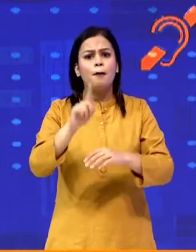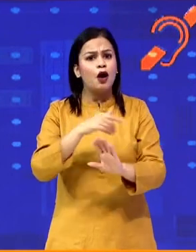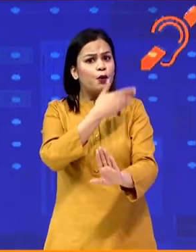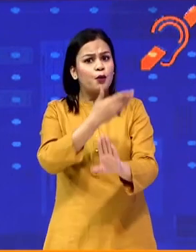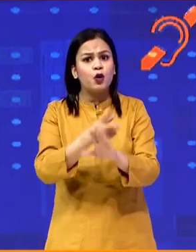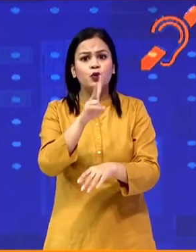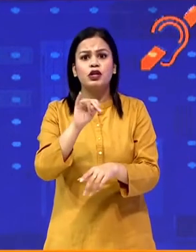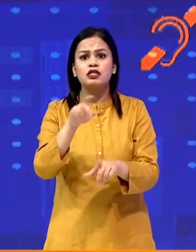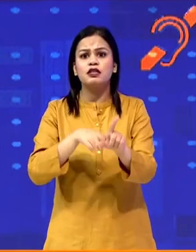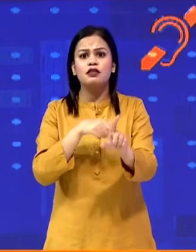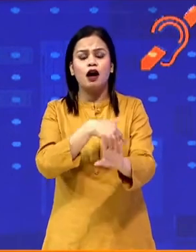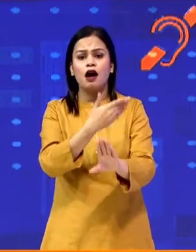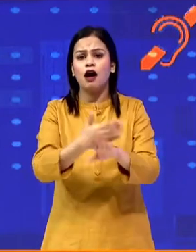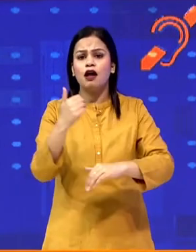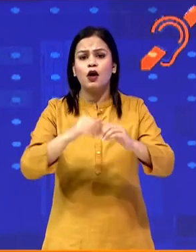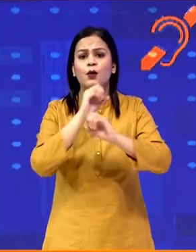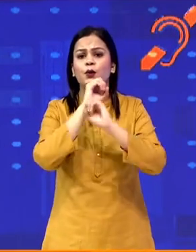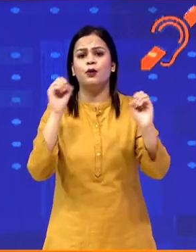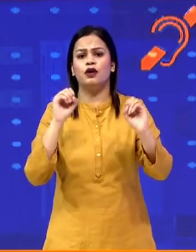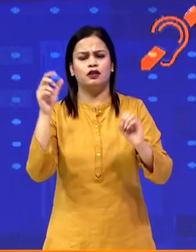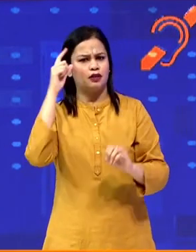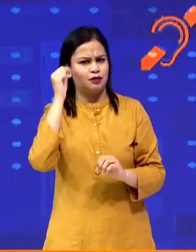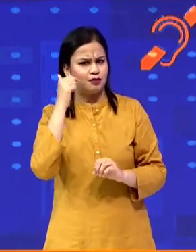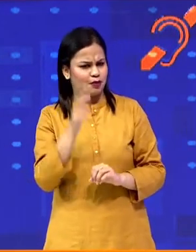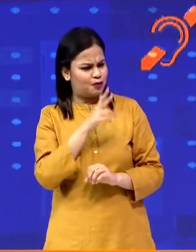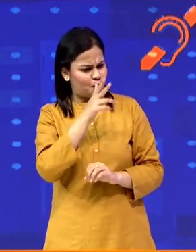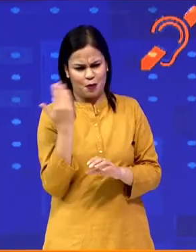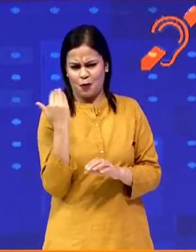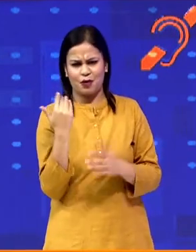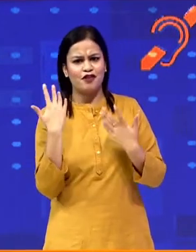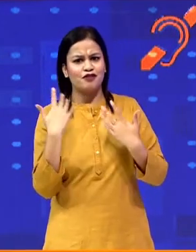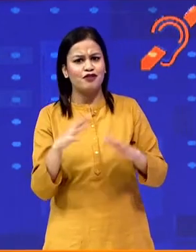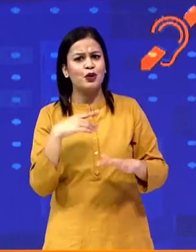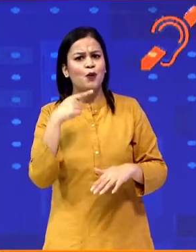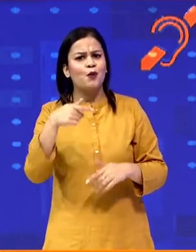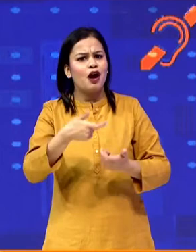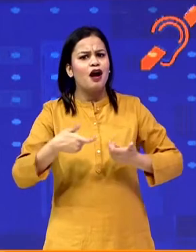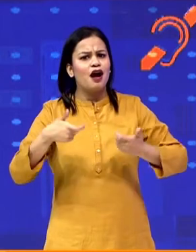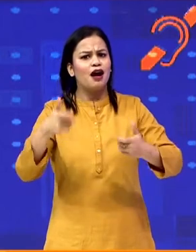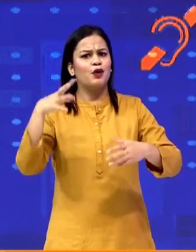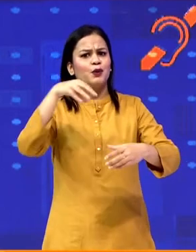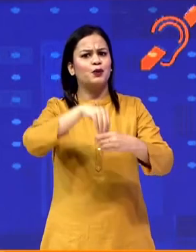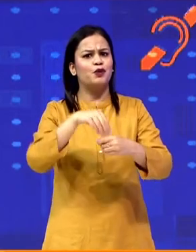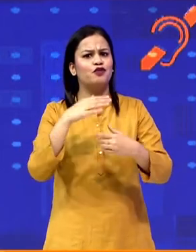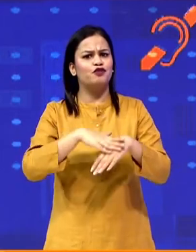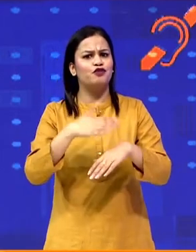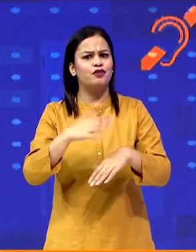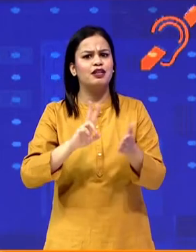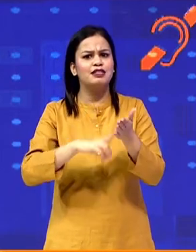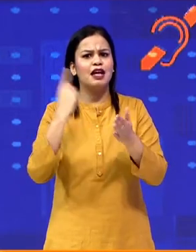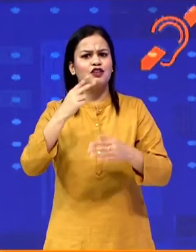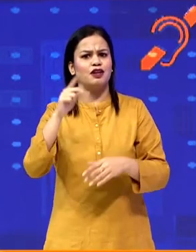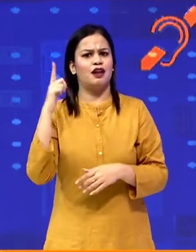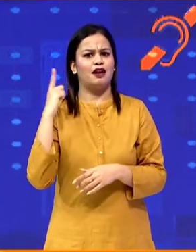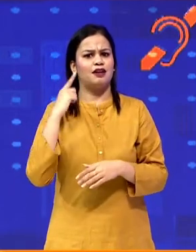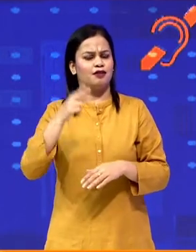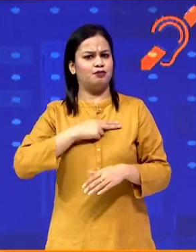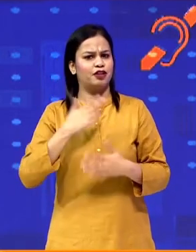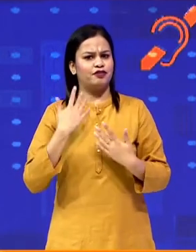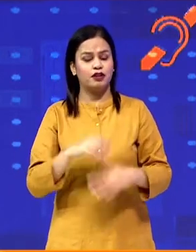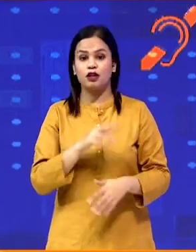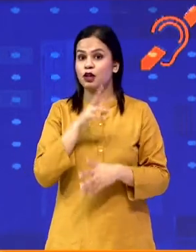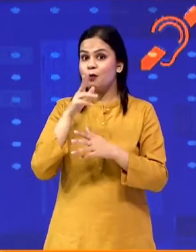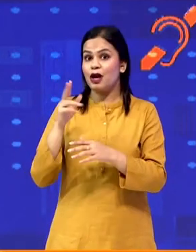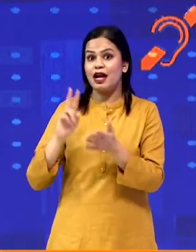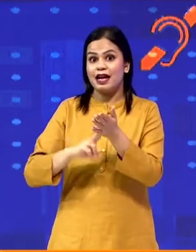अभी तो हुआ मल्लिकार्जुन खरगे इतने सीनरी लीडर कांग्रेस के अध्यक्ष बन गए नेशनल प्रेसिडेंट के इलेक्शन से